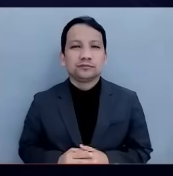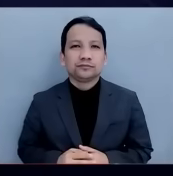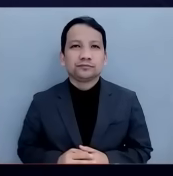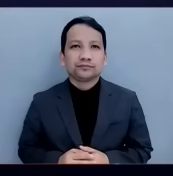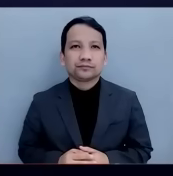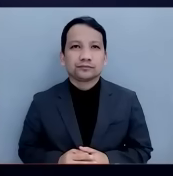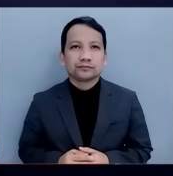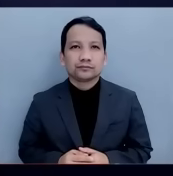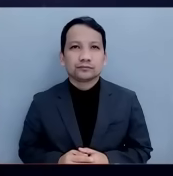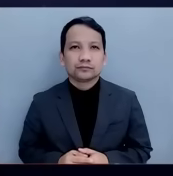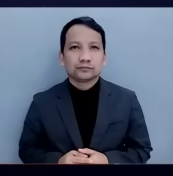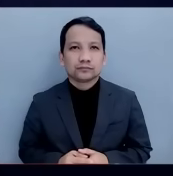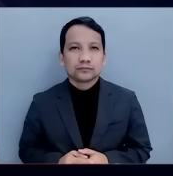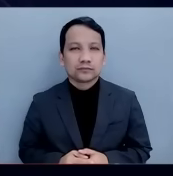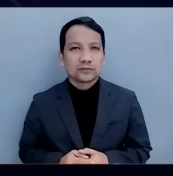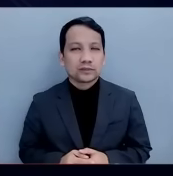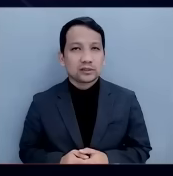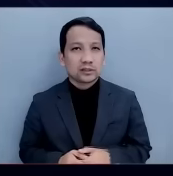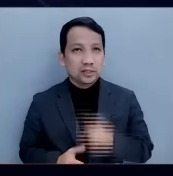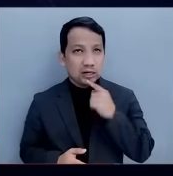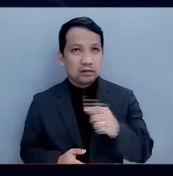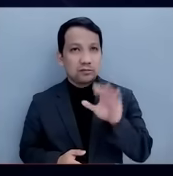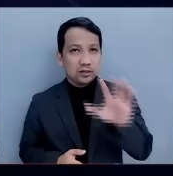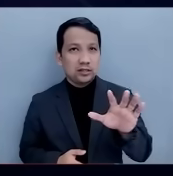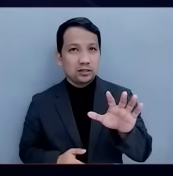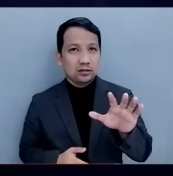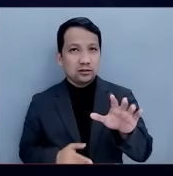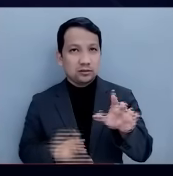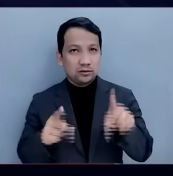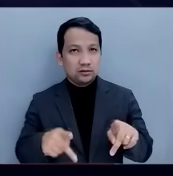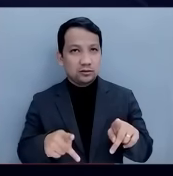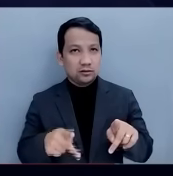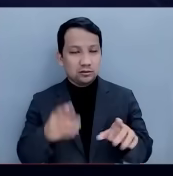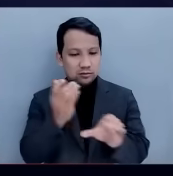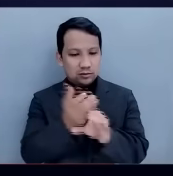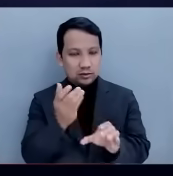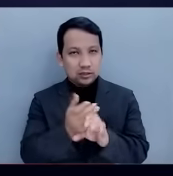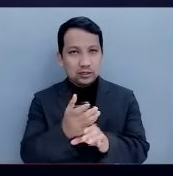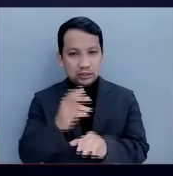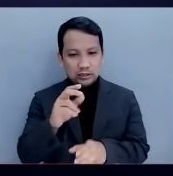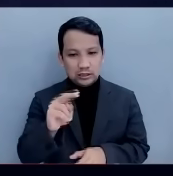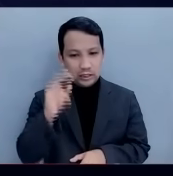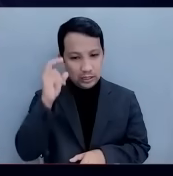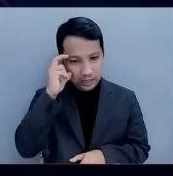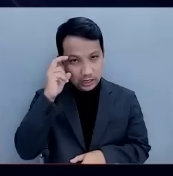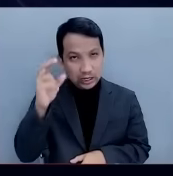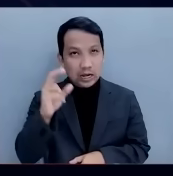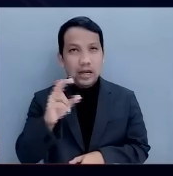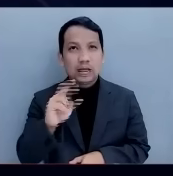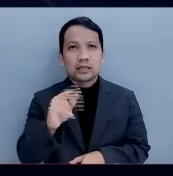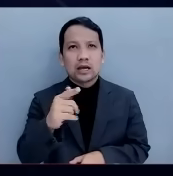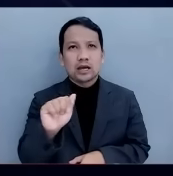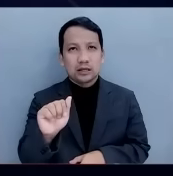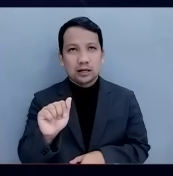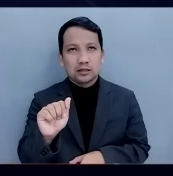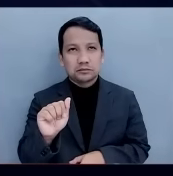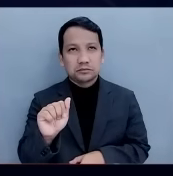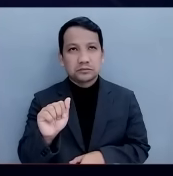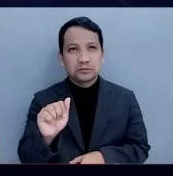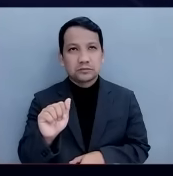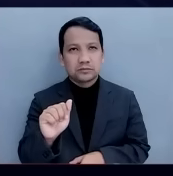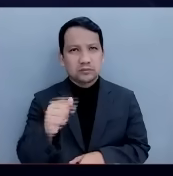Pilit na pinipigilan kanina ng nasa 5 tao ang sasakyang yan sa Naga City. Pero matigas ang driver nito.